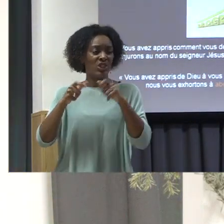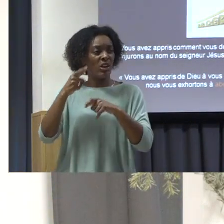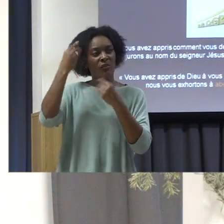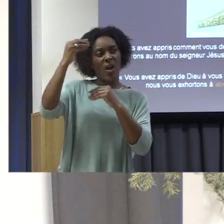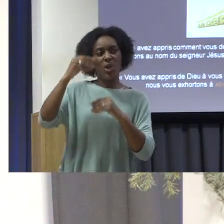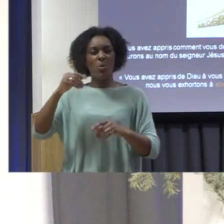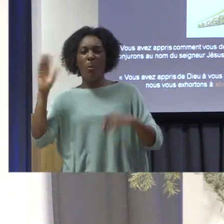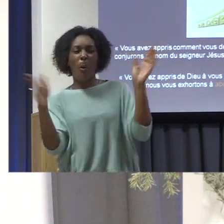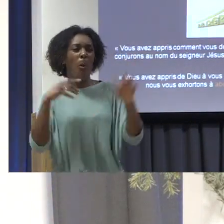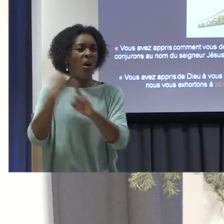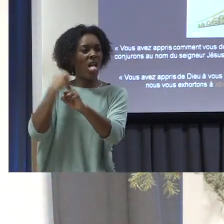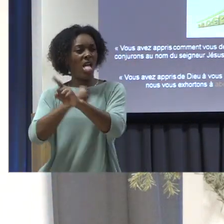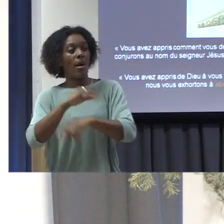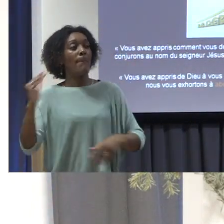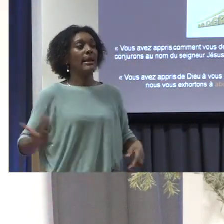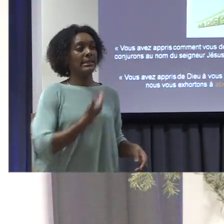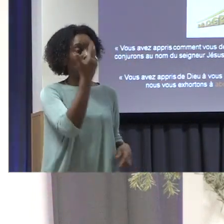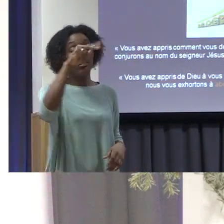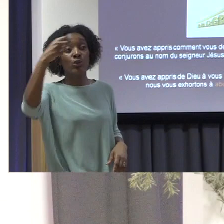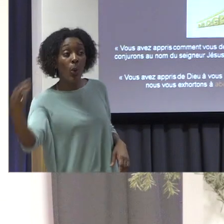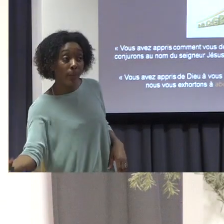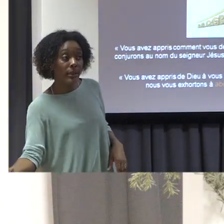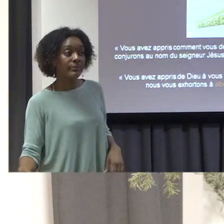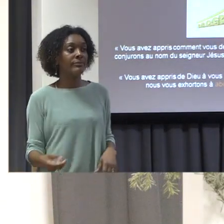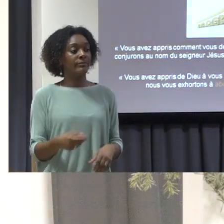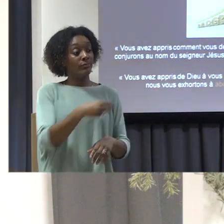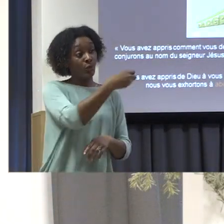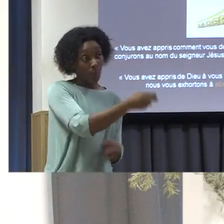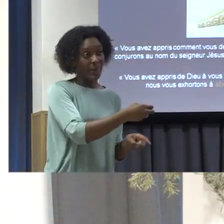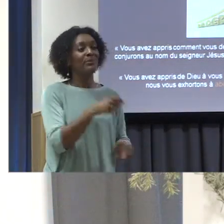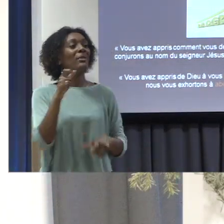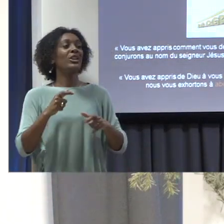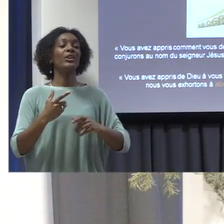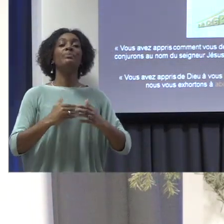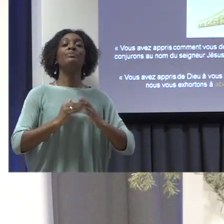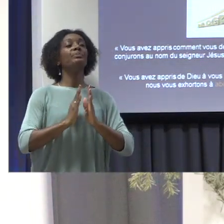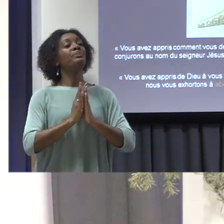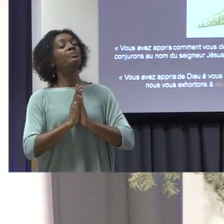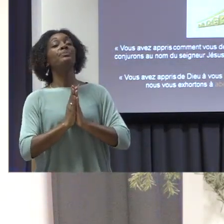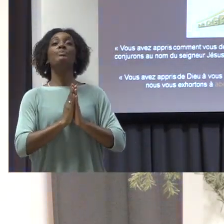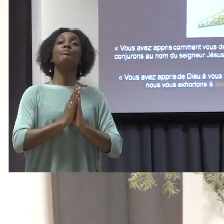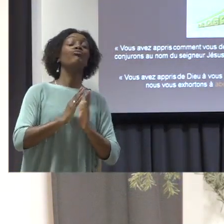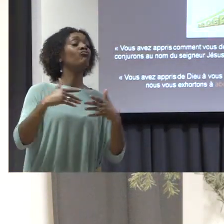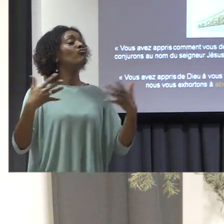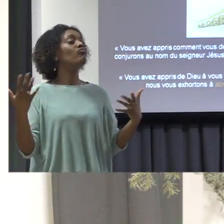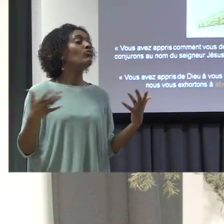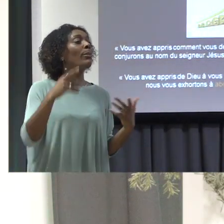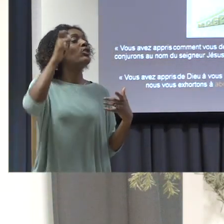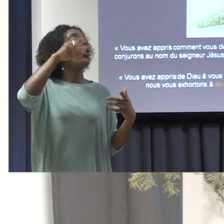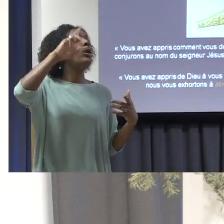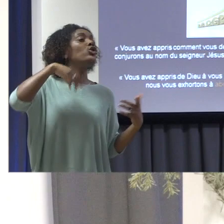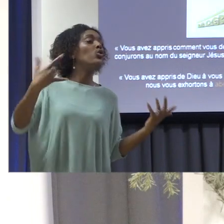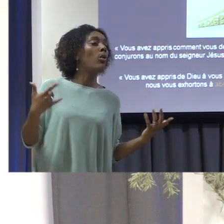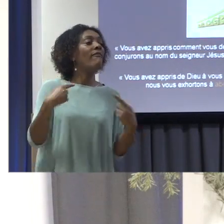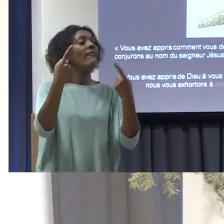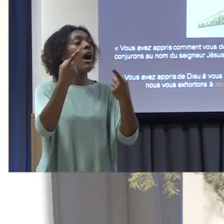Plusieurs personnes l'ont rencontré sur le chemin. Un prêtre, un sacrificateur, des gens d'église, enfin des gens religieux qui